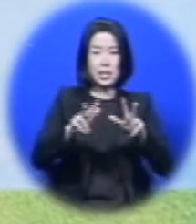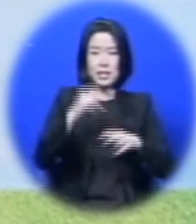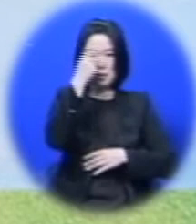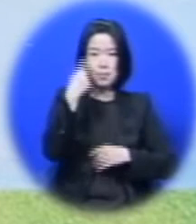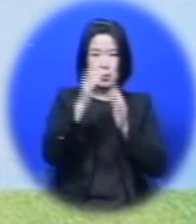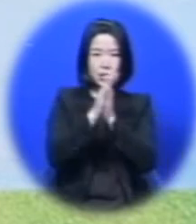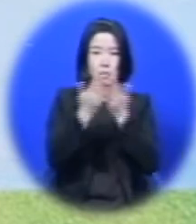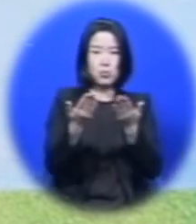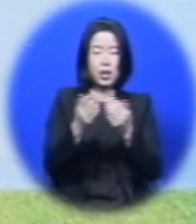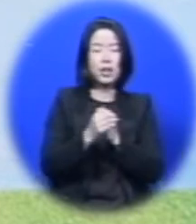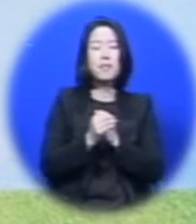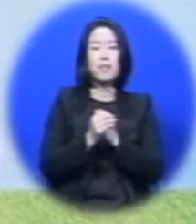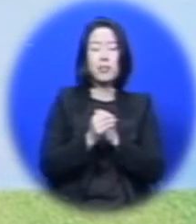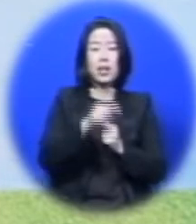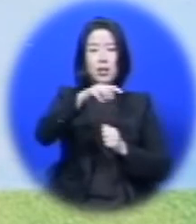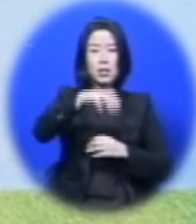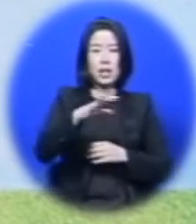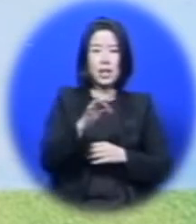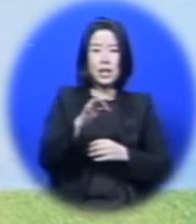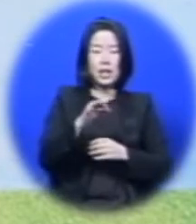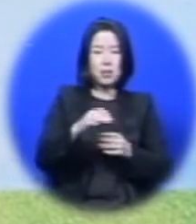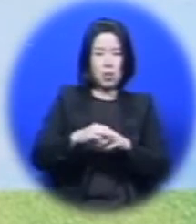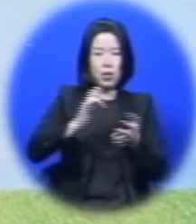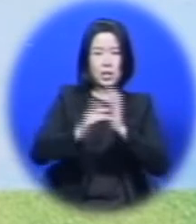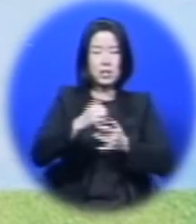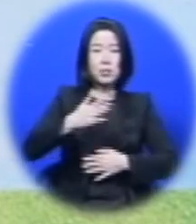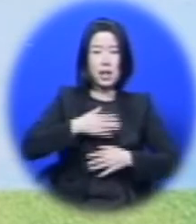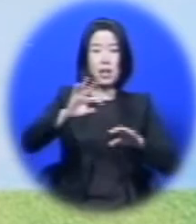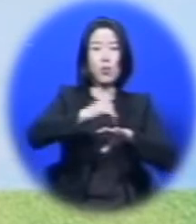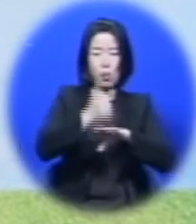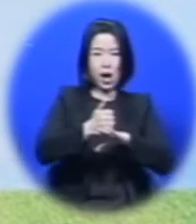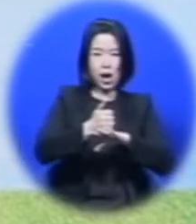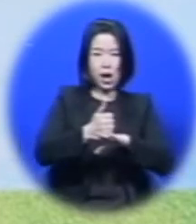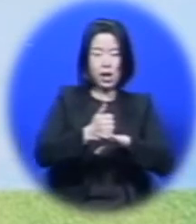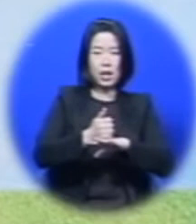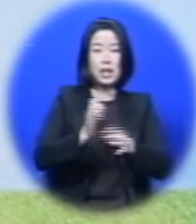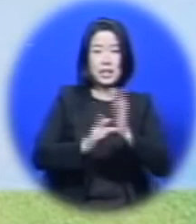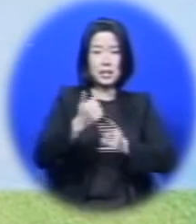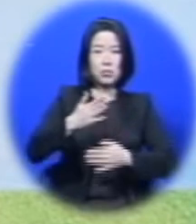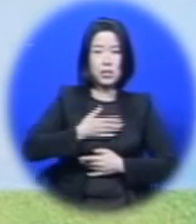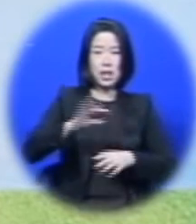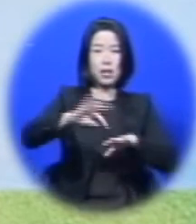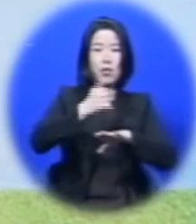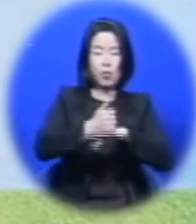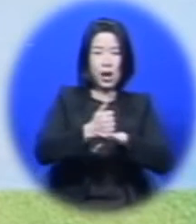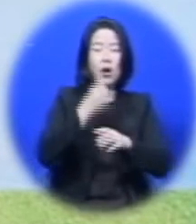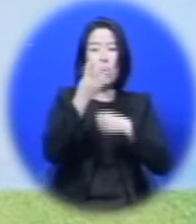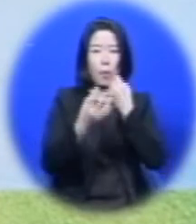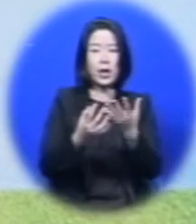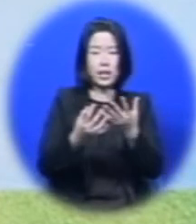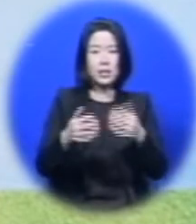페이스북에 거기에 예나왕 그룹이 만들어졌습니다. 예수님 나의 왕이시라고 이렇게